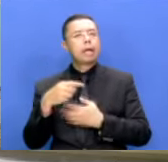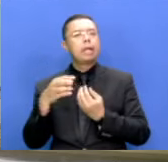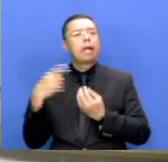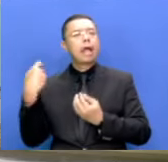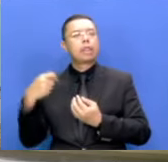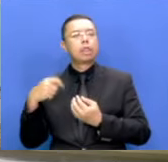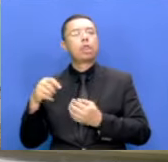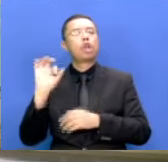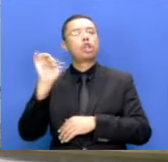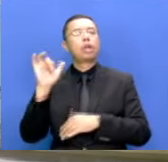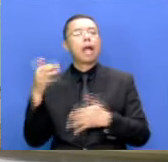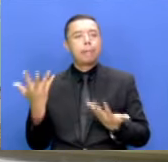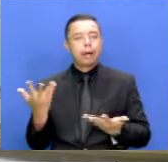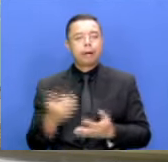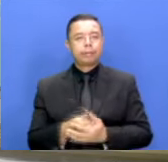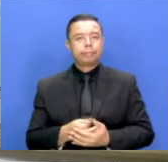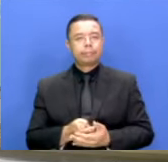Jogja.